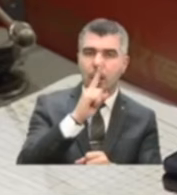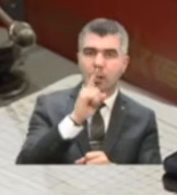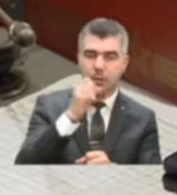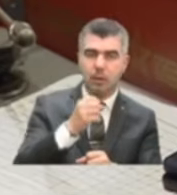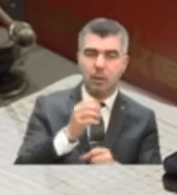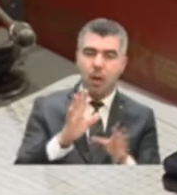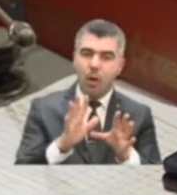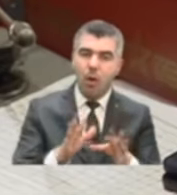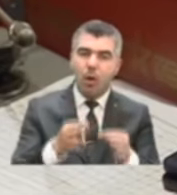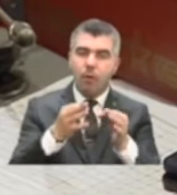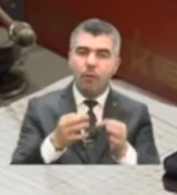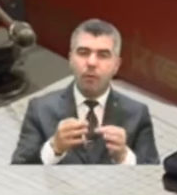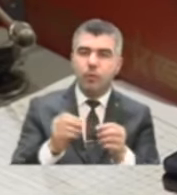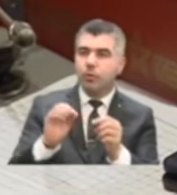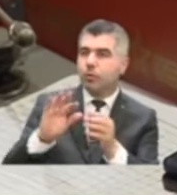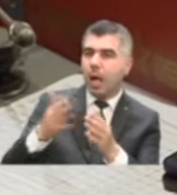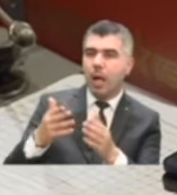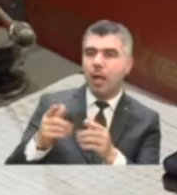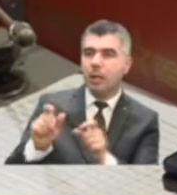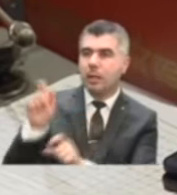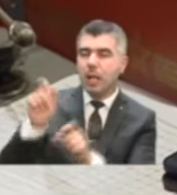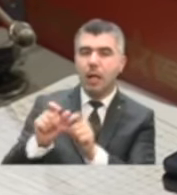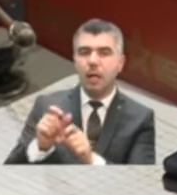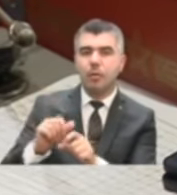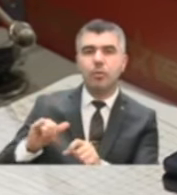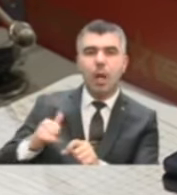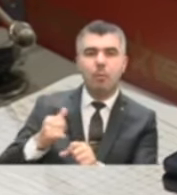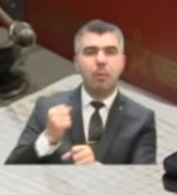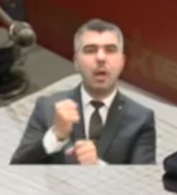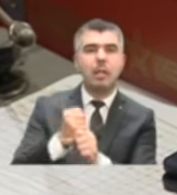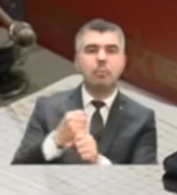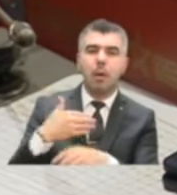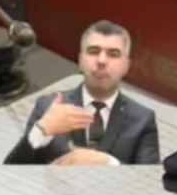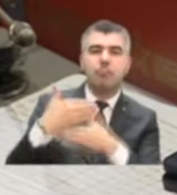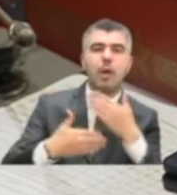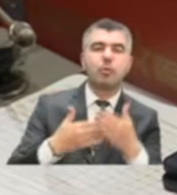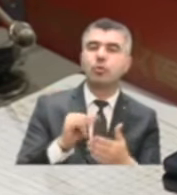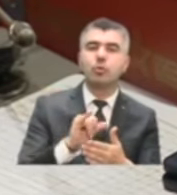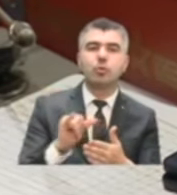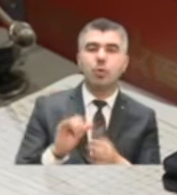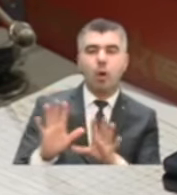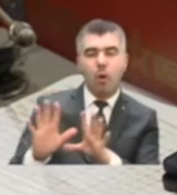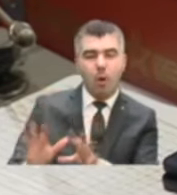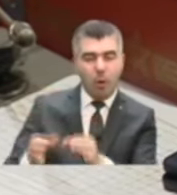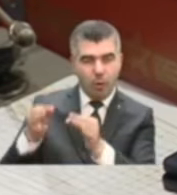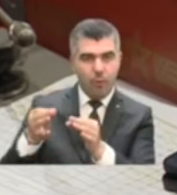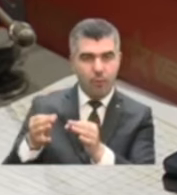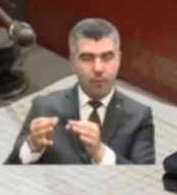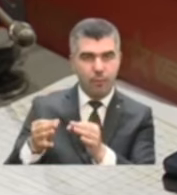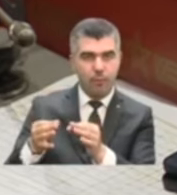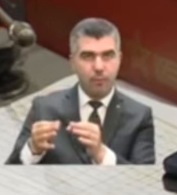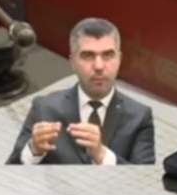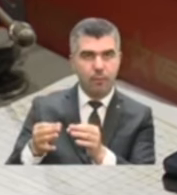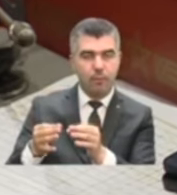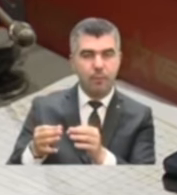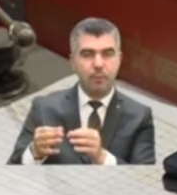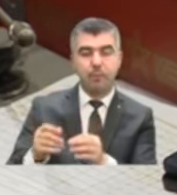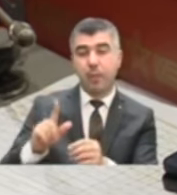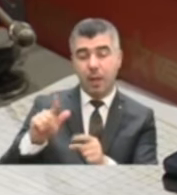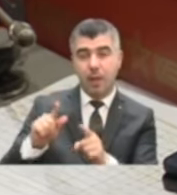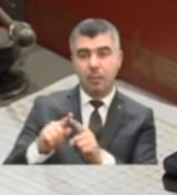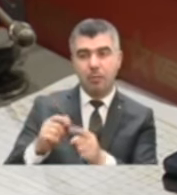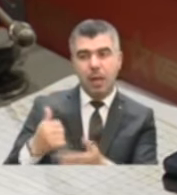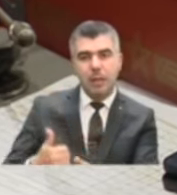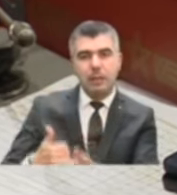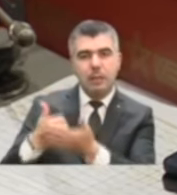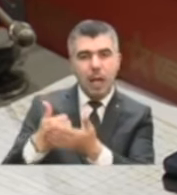الساعه شحال من شاب وشابه انخرط في سوق الشغل. والمنتظر من الشباب ليس فقط انه يكون مكون ويدخل في سوق الشغل، هو البعض بغينا نساعده